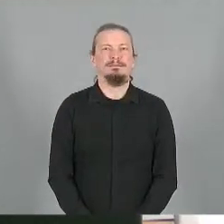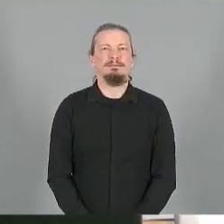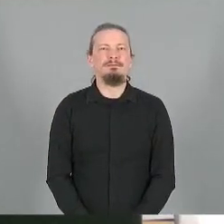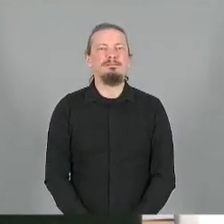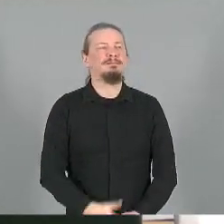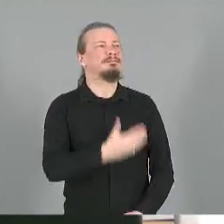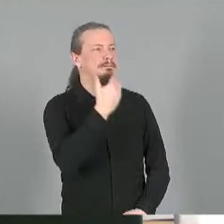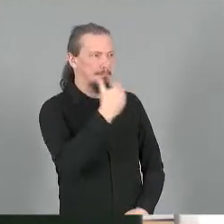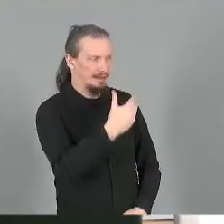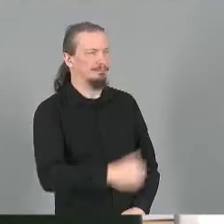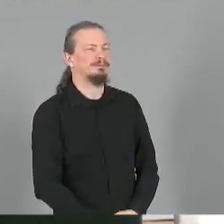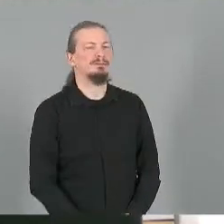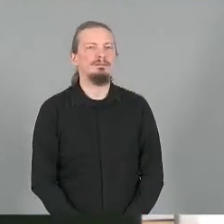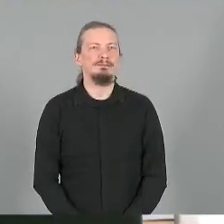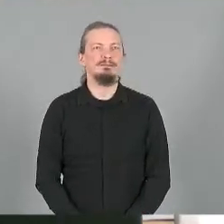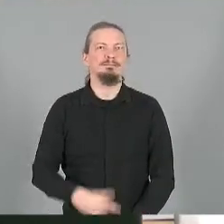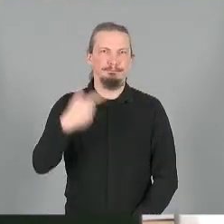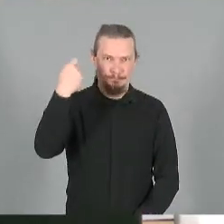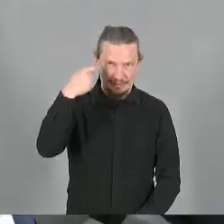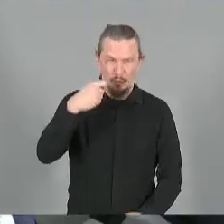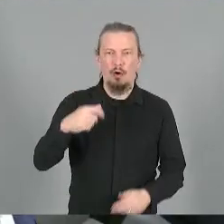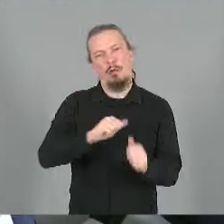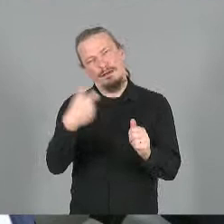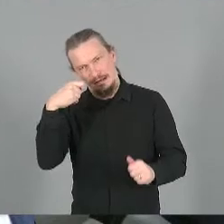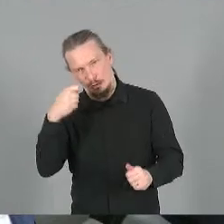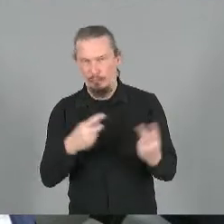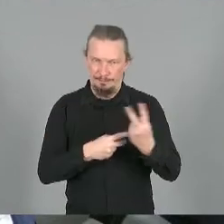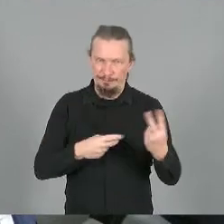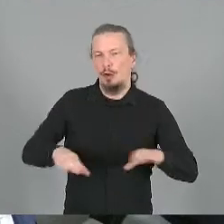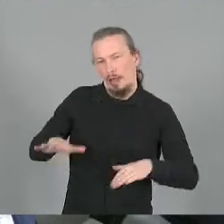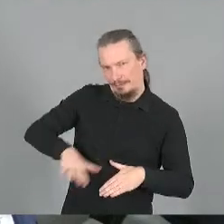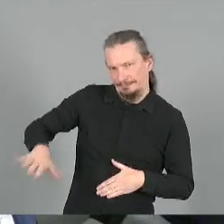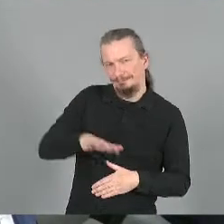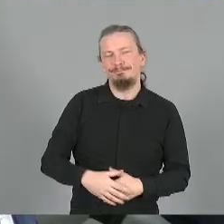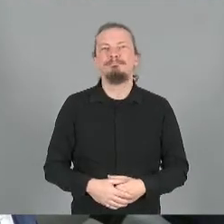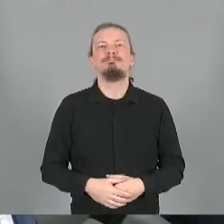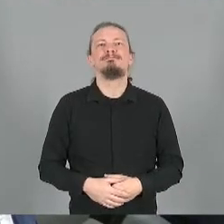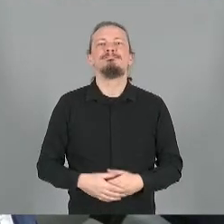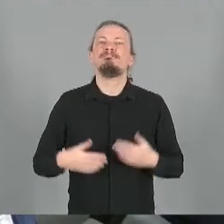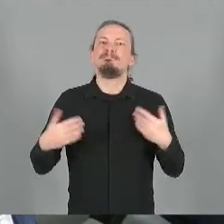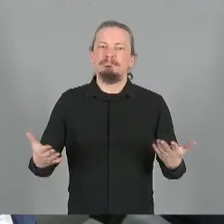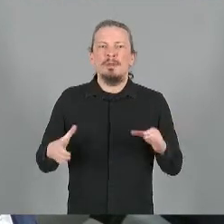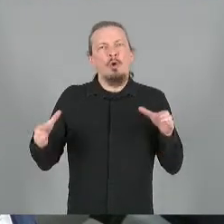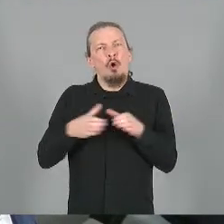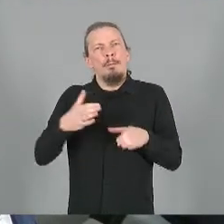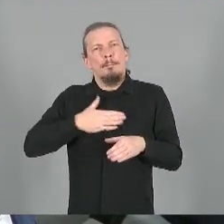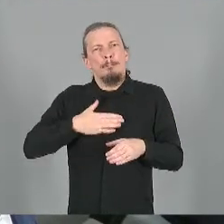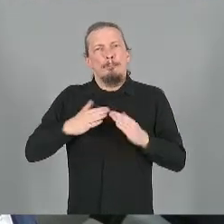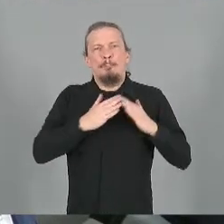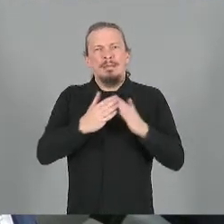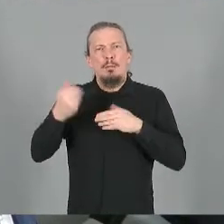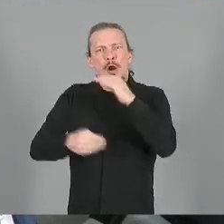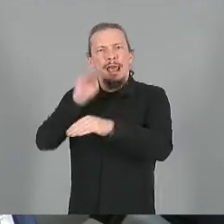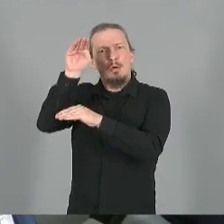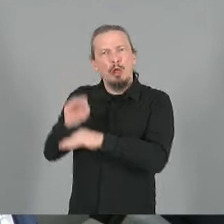Je vous remercie, Monsieur le Président. Monsieur le Président, Monsieur le Vice-président, chers collègues, je tiens, au nom de tout le groupe Métropole